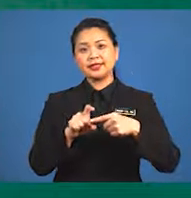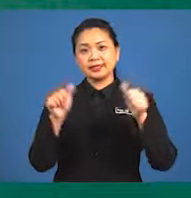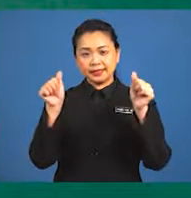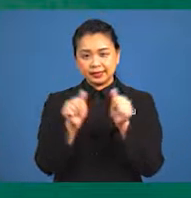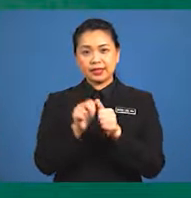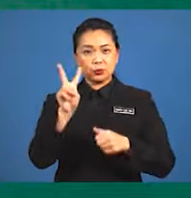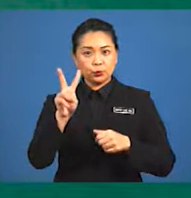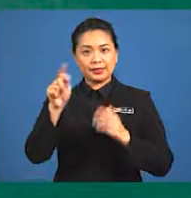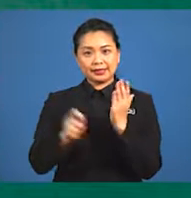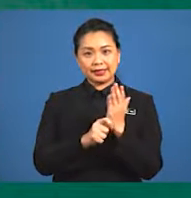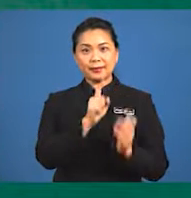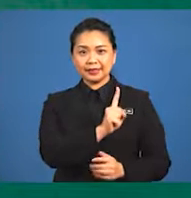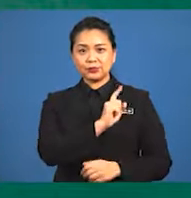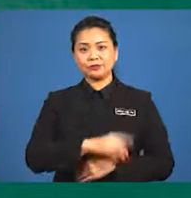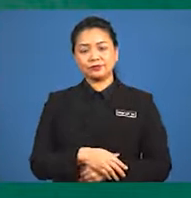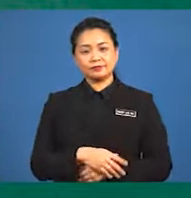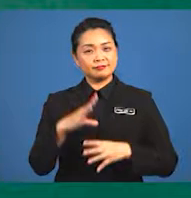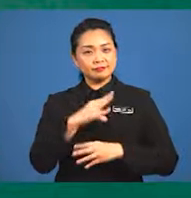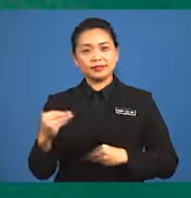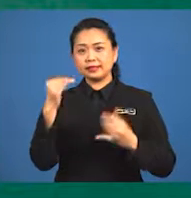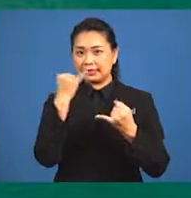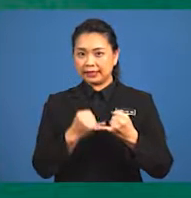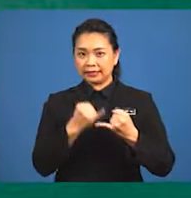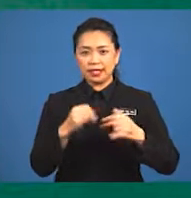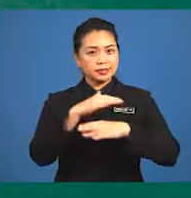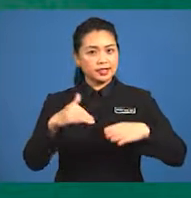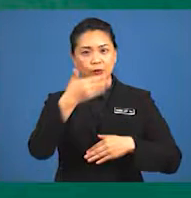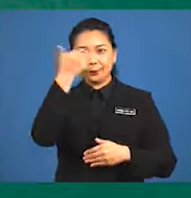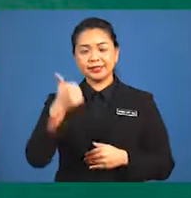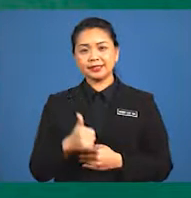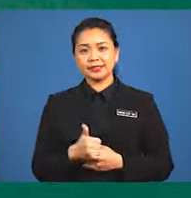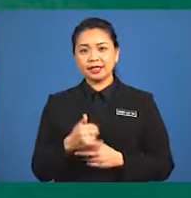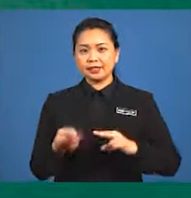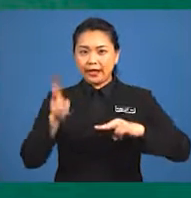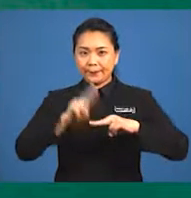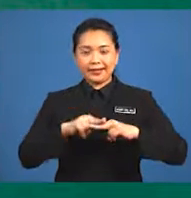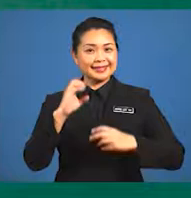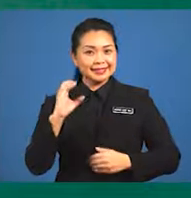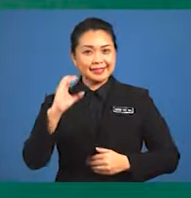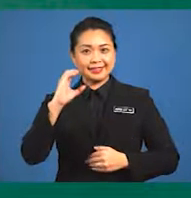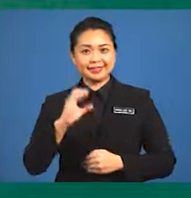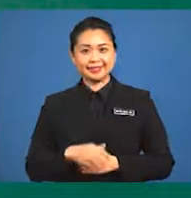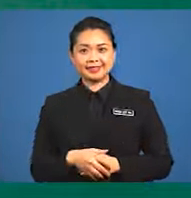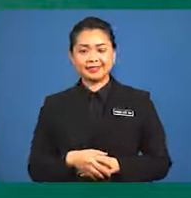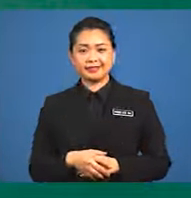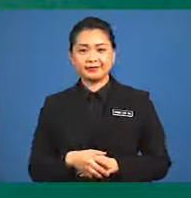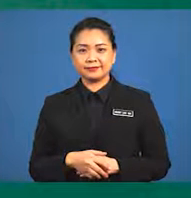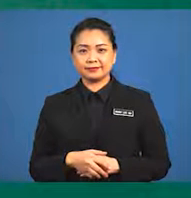2 tambah 1. Dan akhir sekali, jangan lupa tambah C.